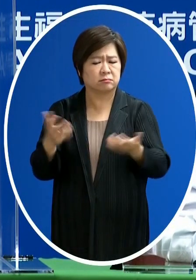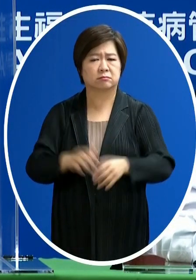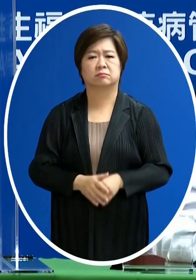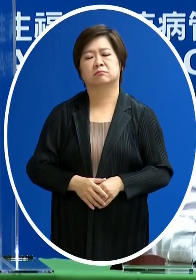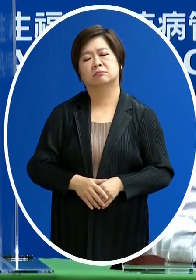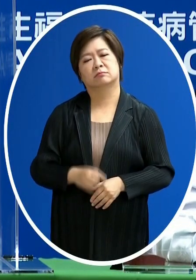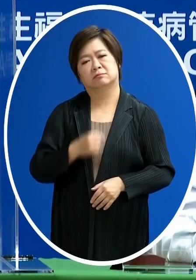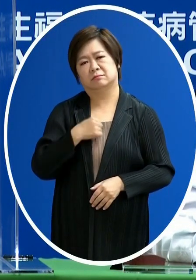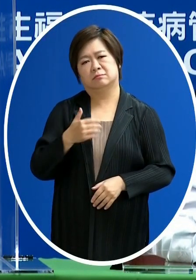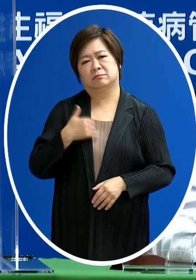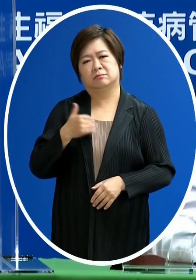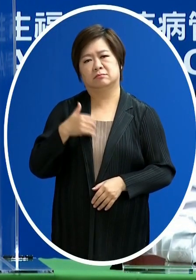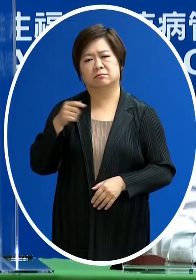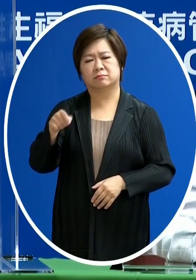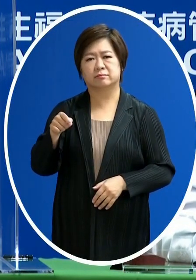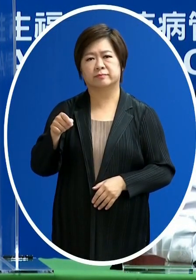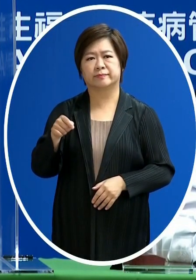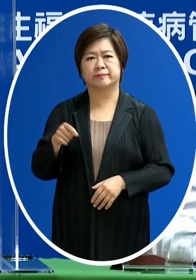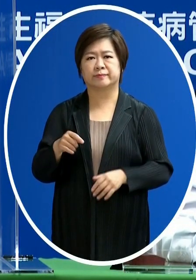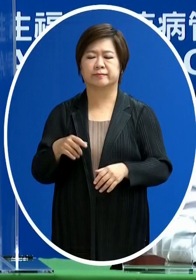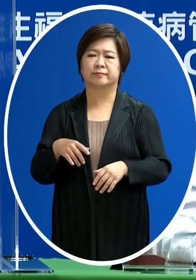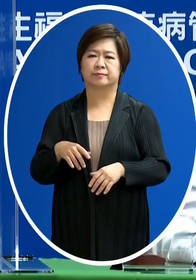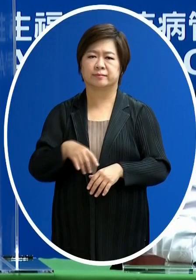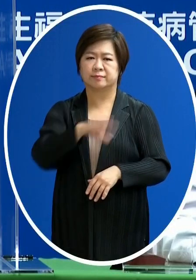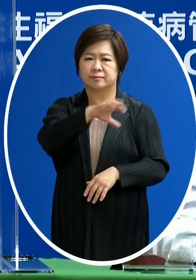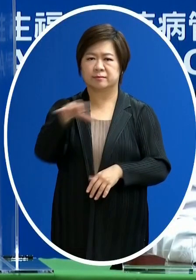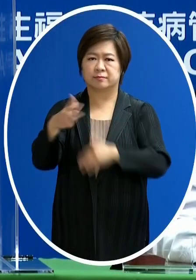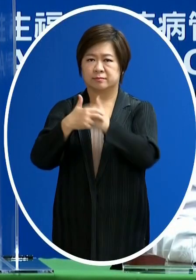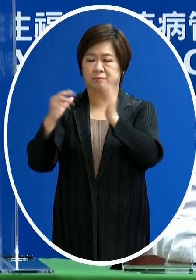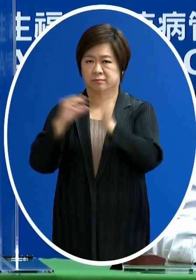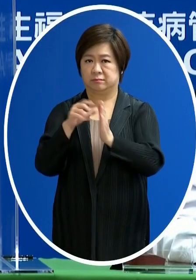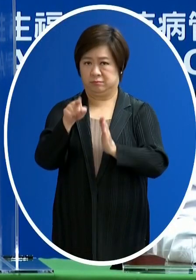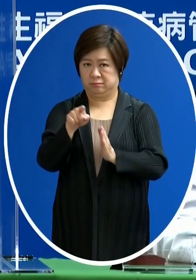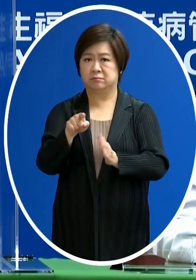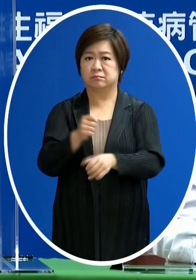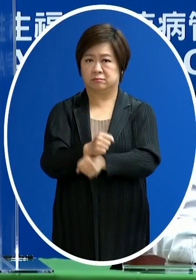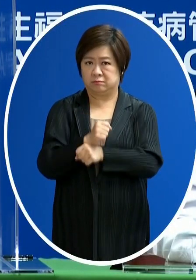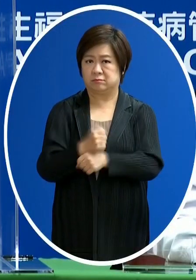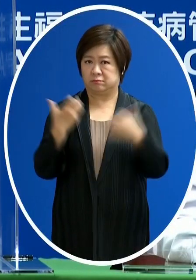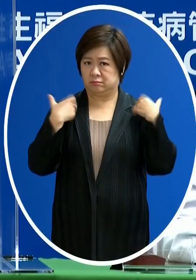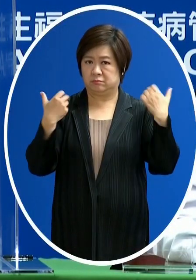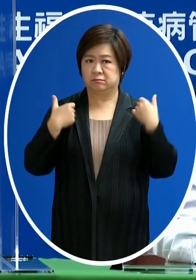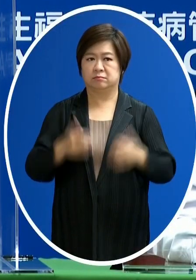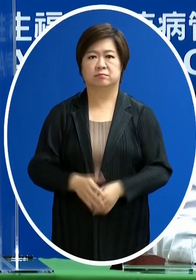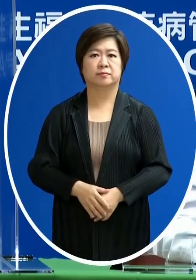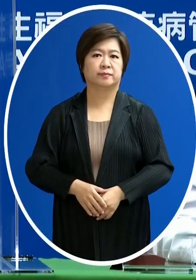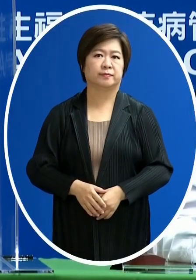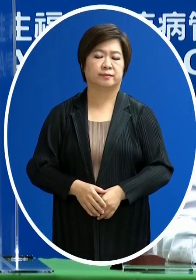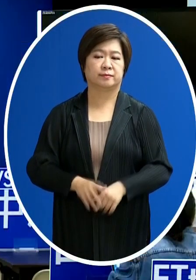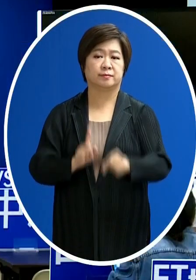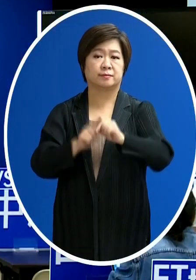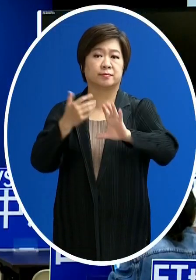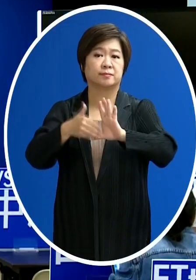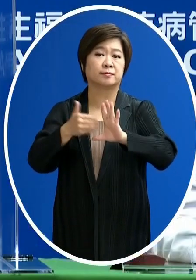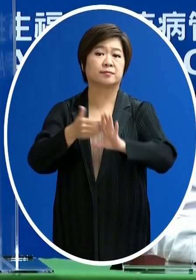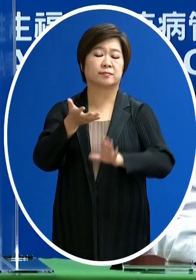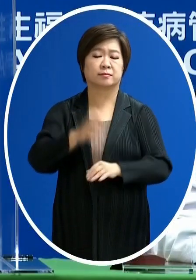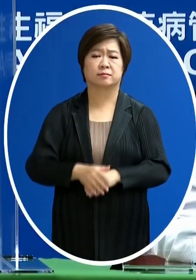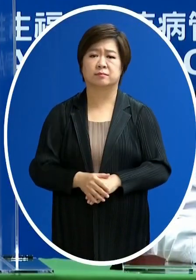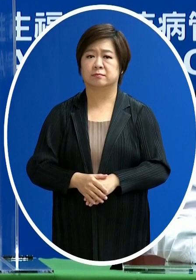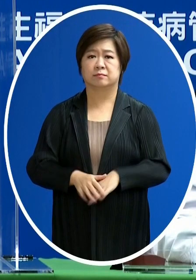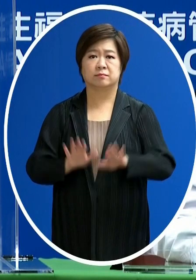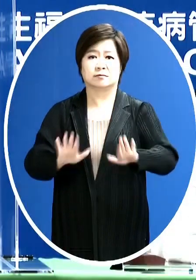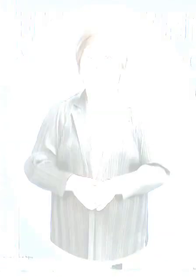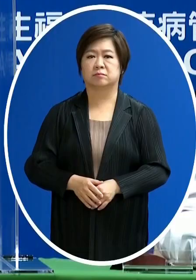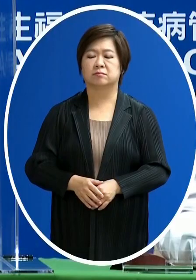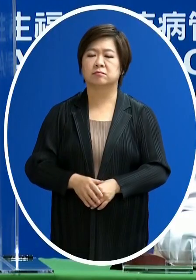讯息，那我想地方卫生局他们要去去看这个事情。好，中视，我只是说我们现在并没有